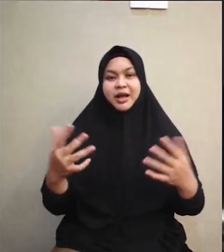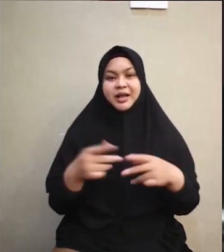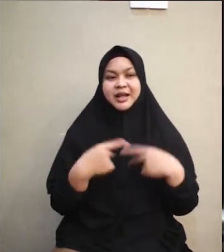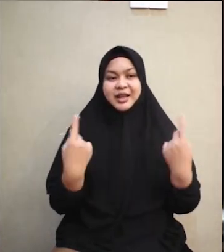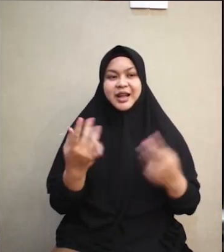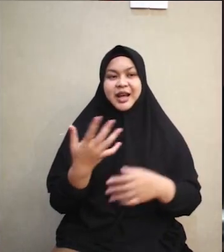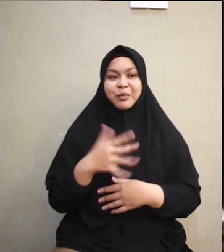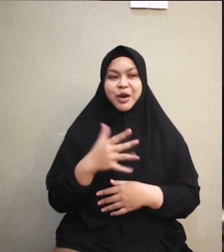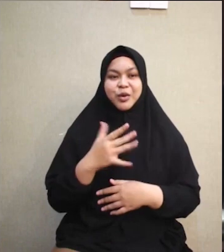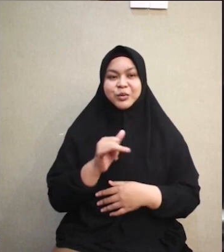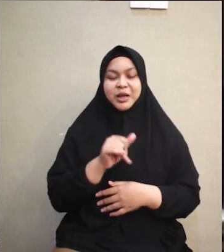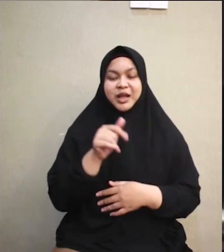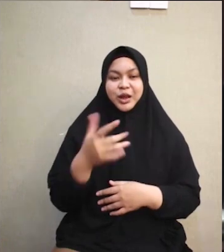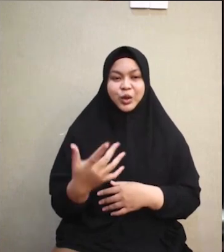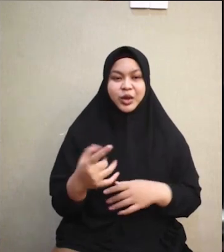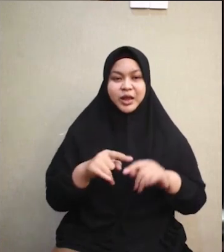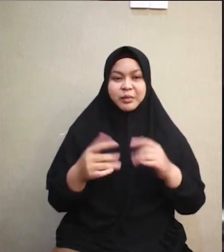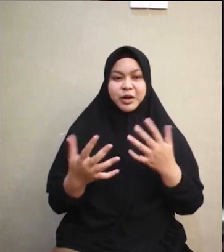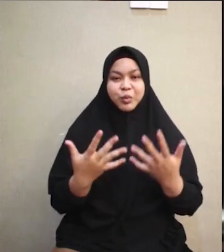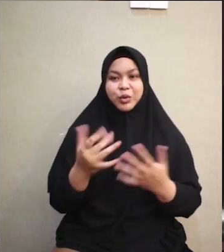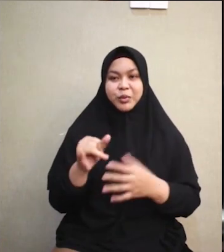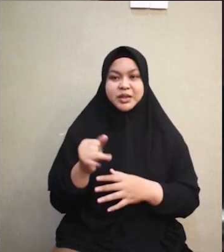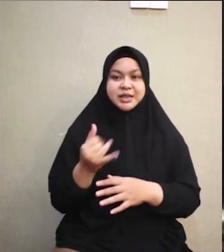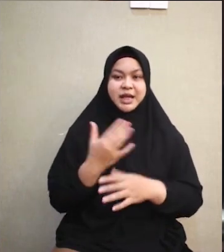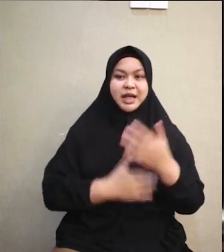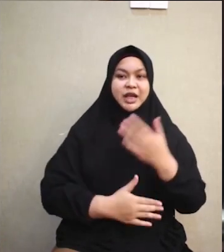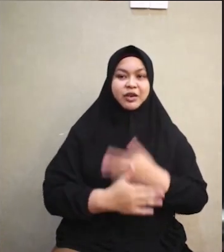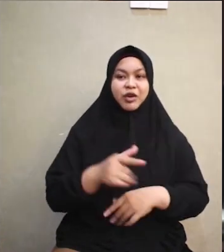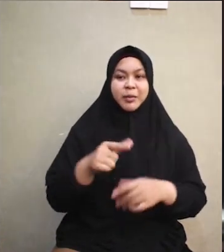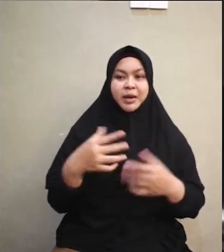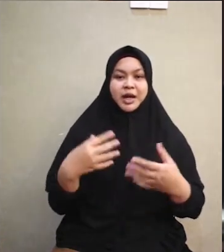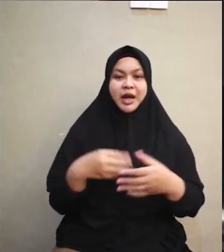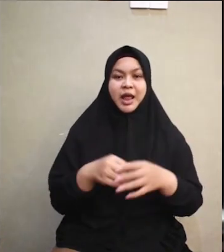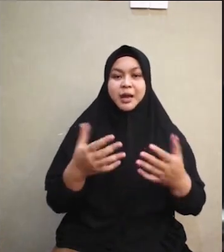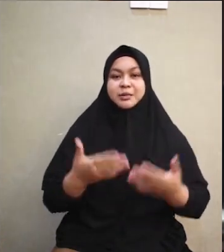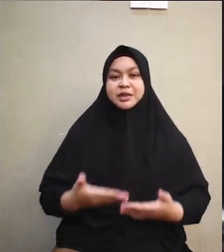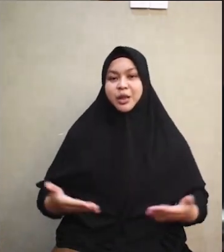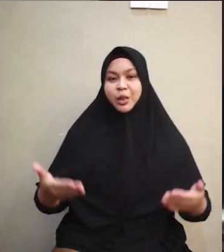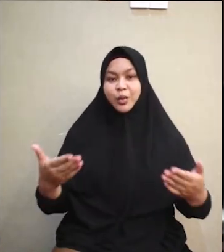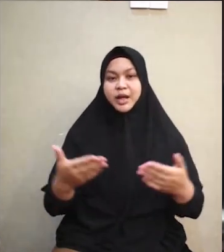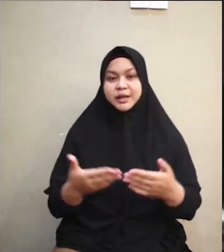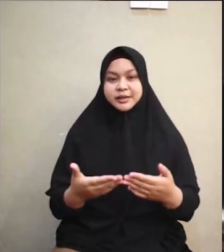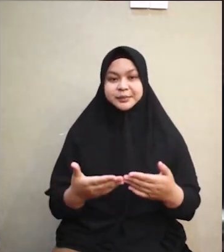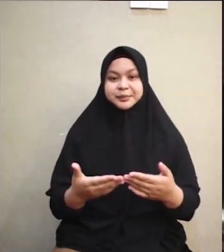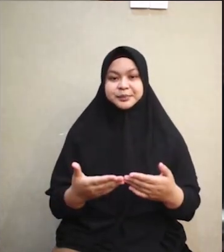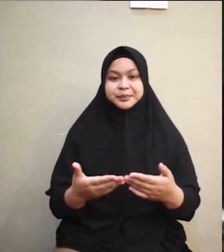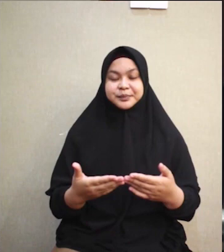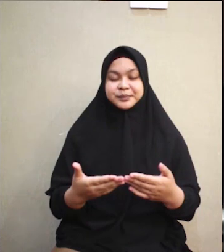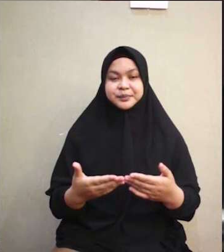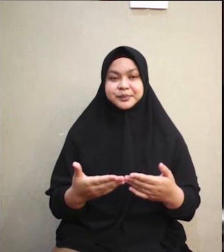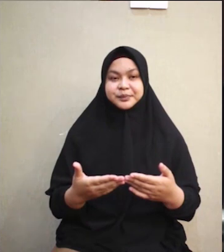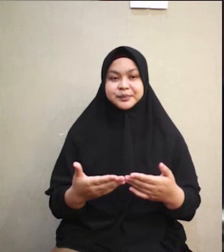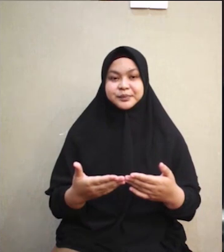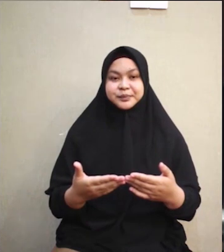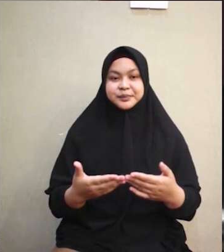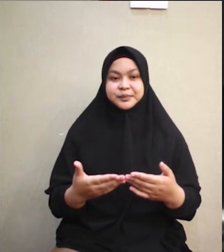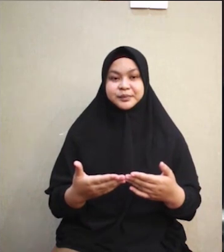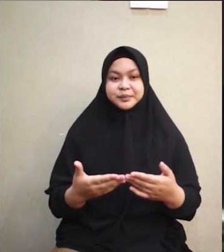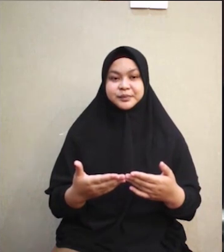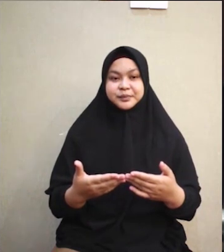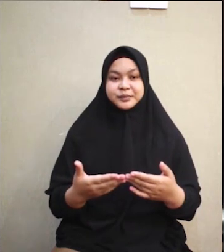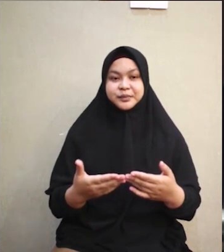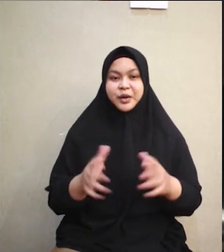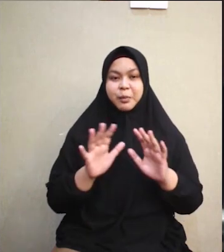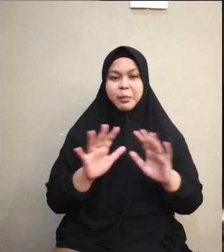tapi kemungkinan menjadi difabel dalam situasi apa namanya yang banyak